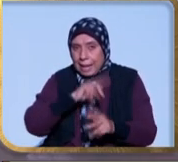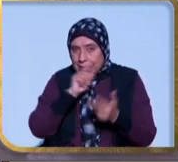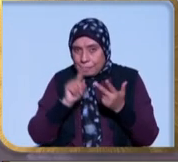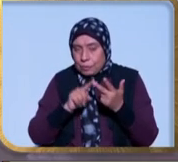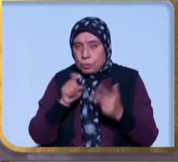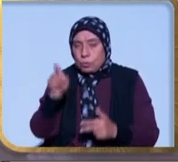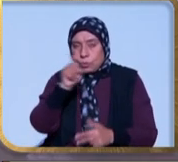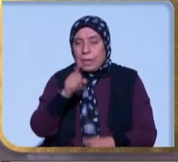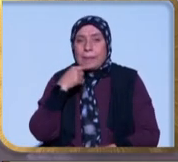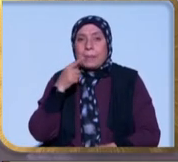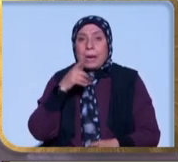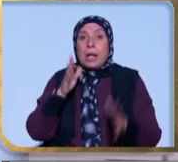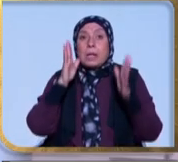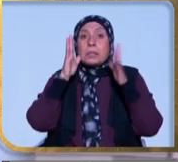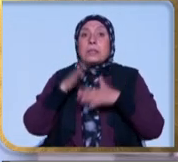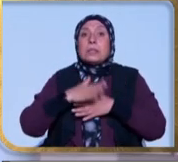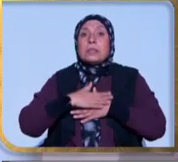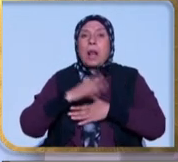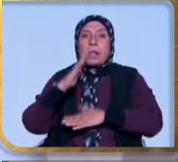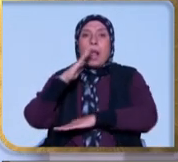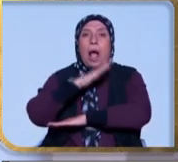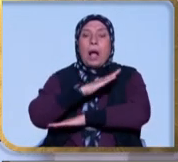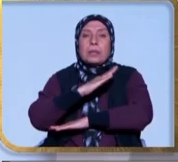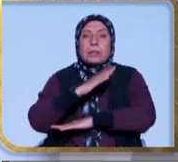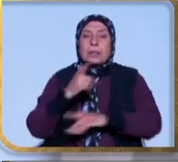صلاة العصر،